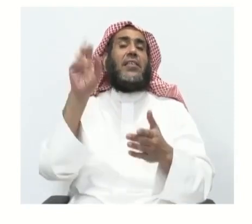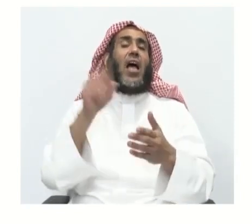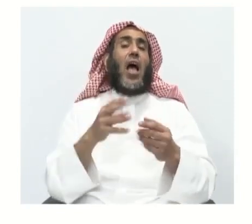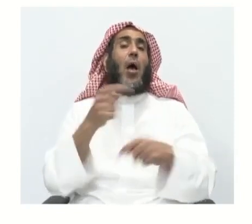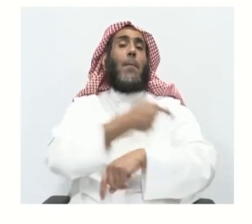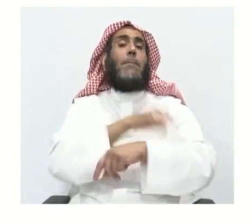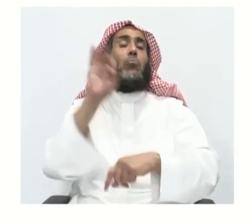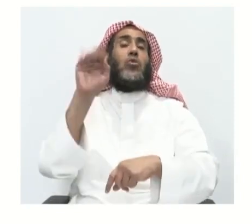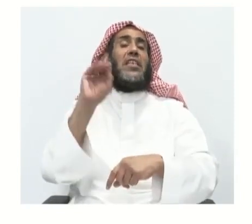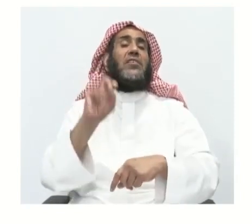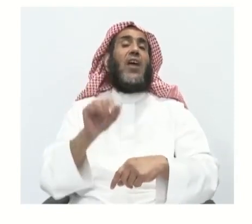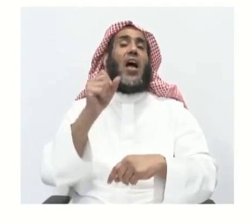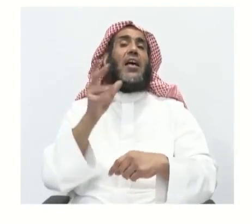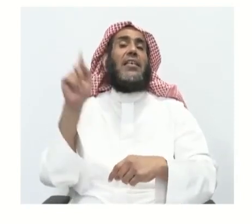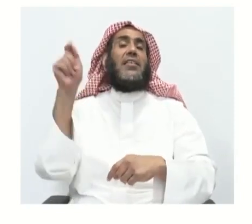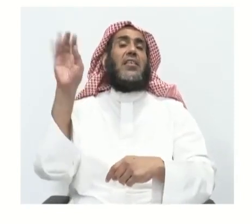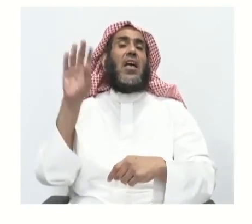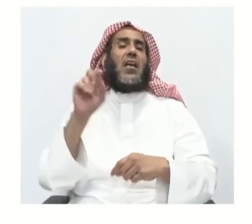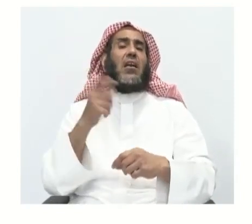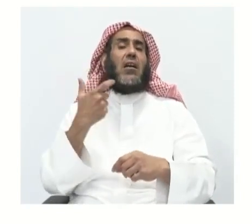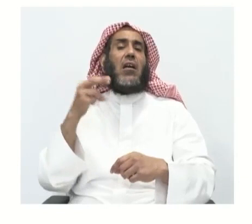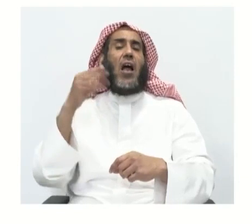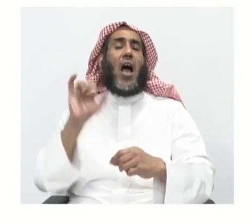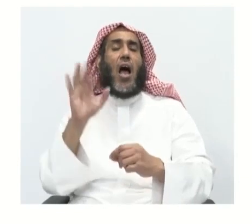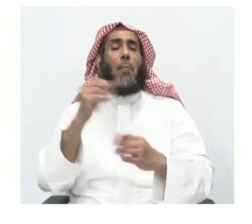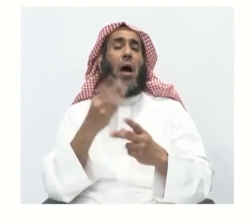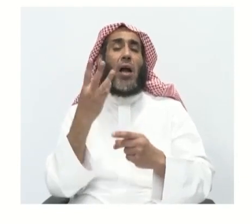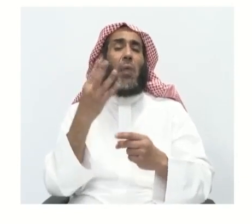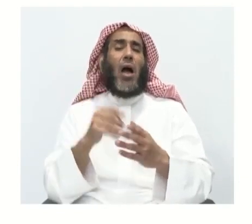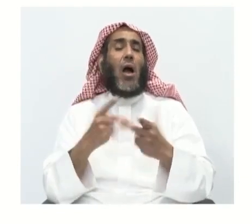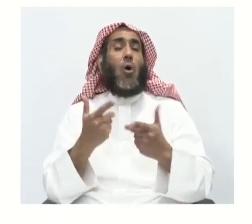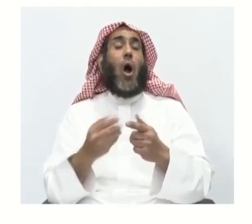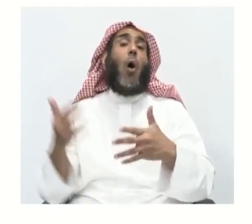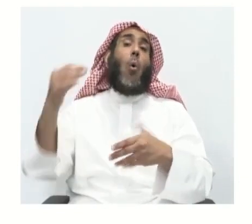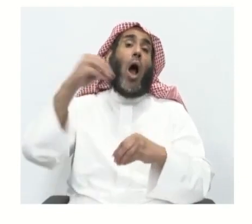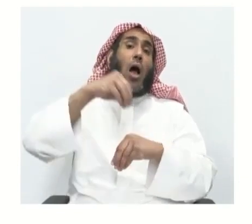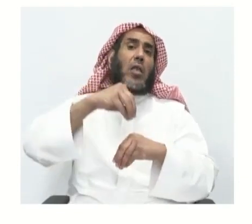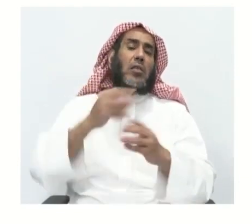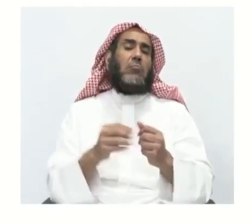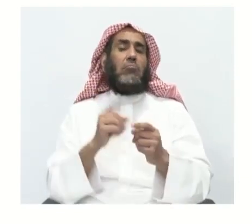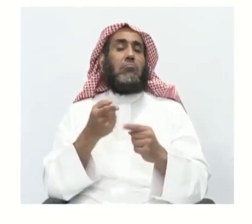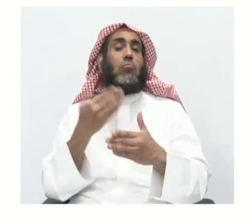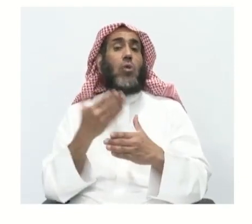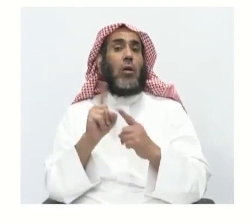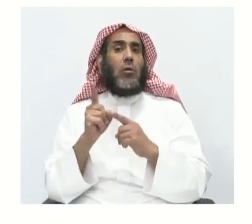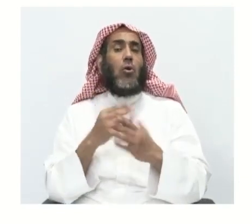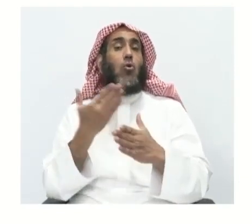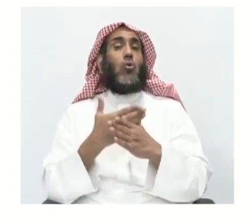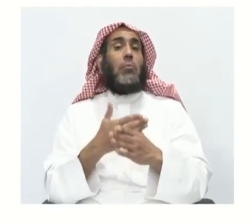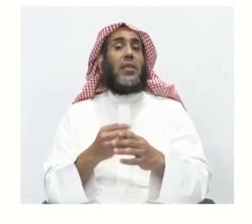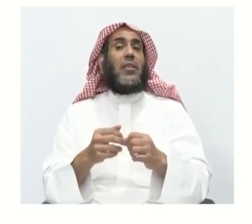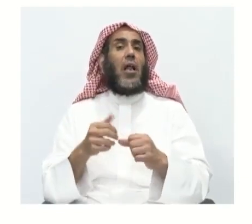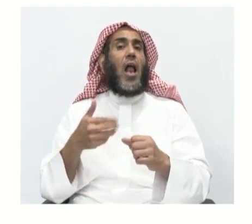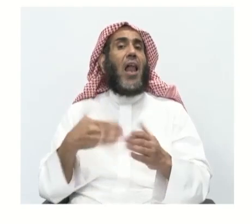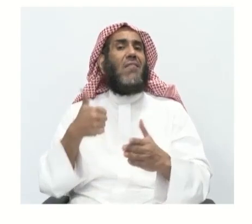مستشفى استرعى لاحظ عدد الحروف اما اربعه او او اكثر لذلك كتبت الفها